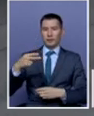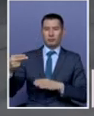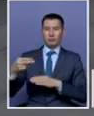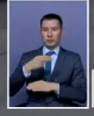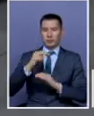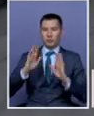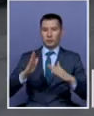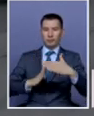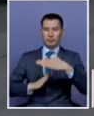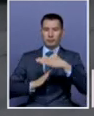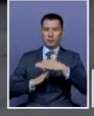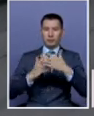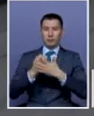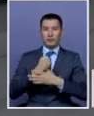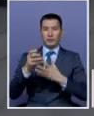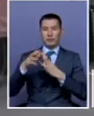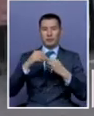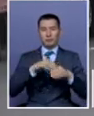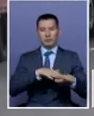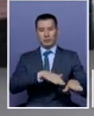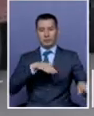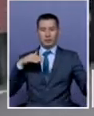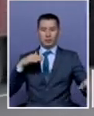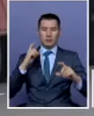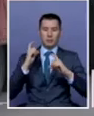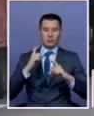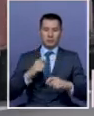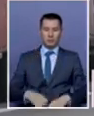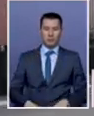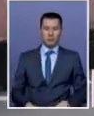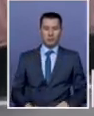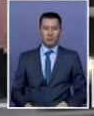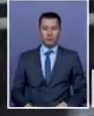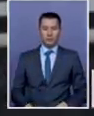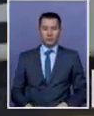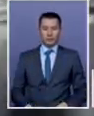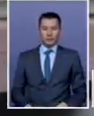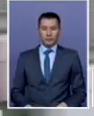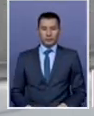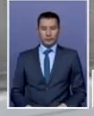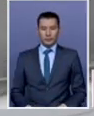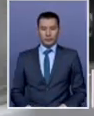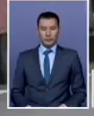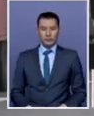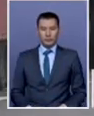акиматом района был создан оперативный штаб, который провел разъяснительную работу и навел общественный порядок.